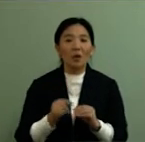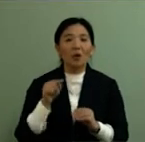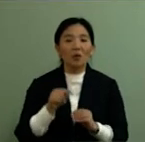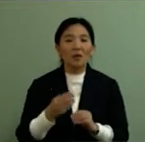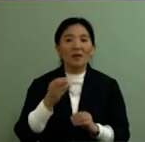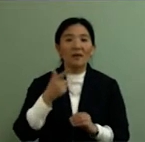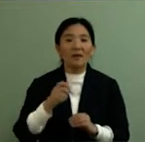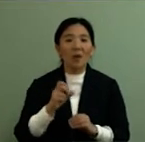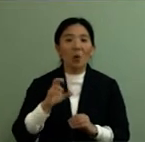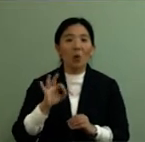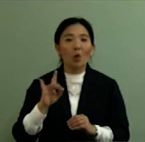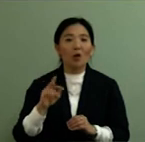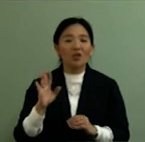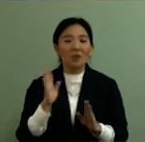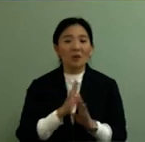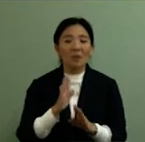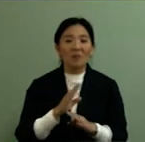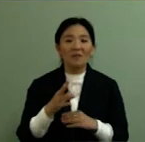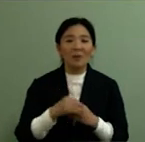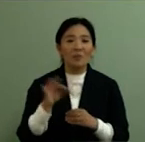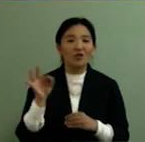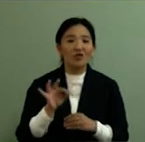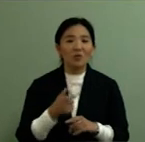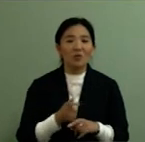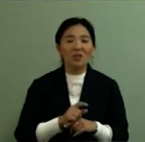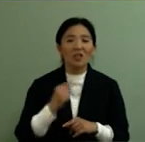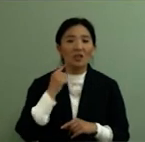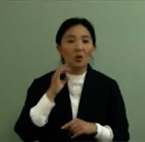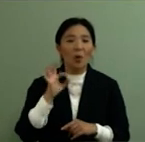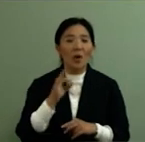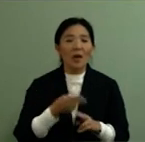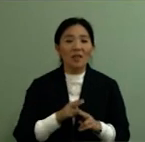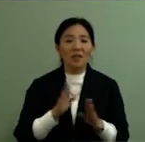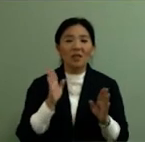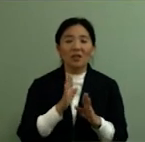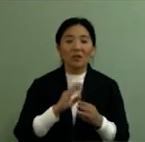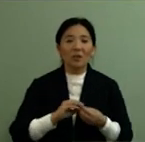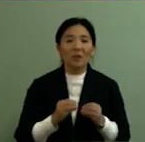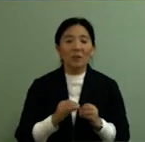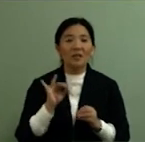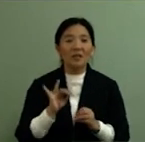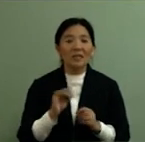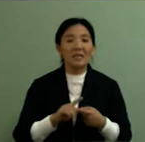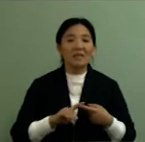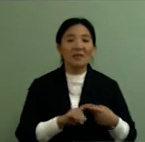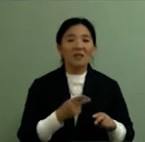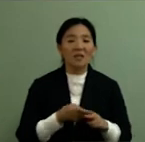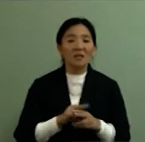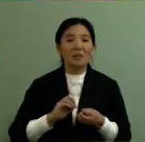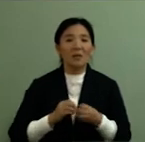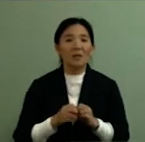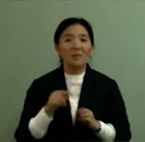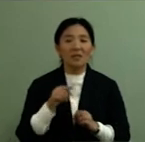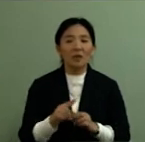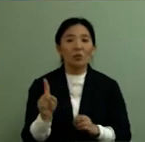есть геоэкологические проблемы, мы с вами часто слышим об этих экологических проблемах и связываем эти проблемы с